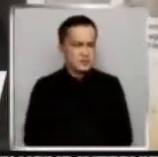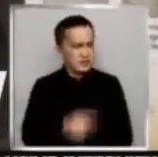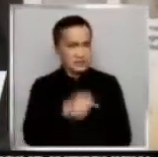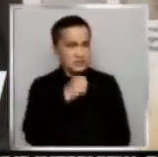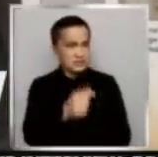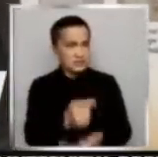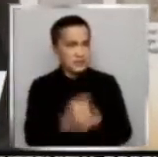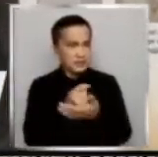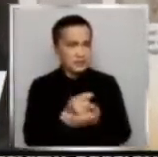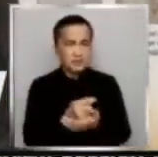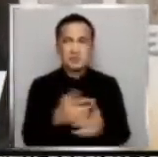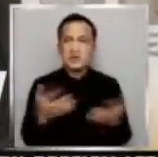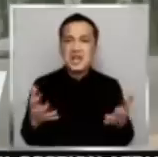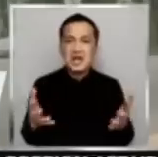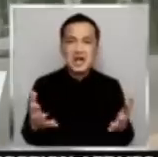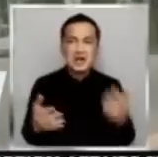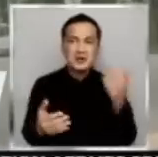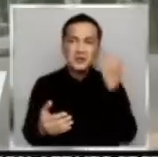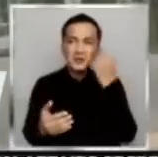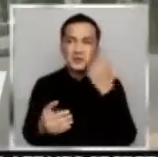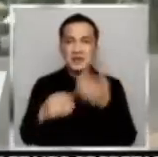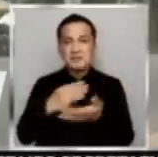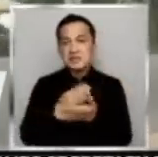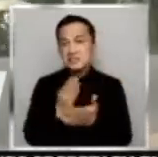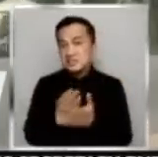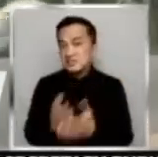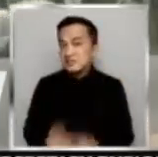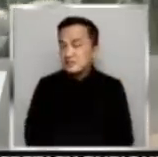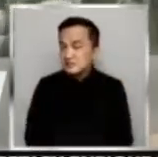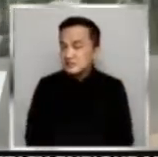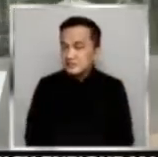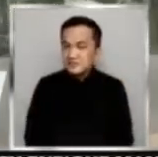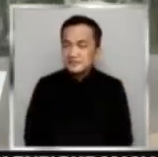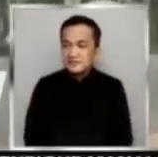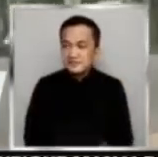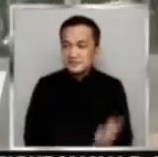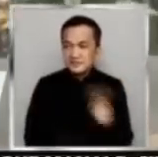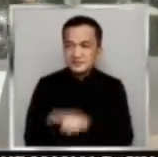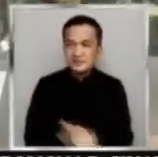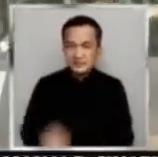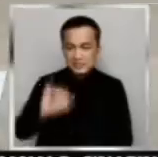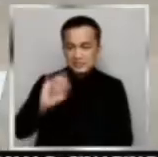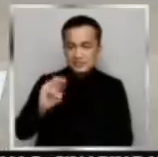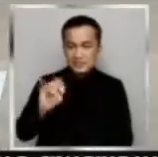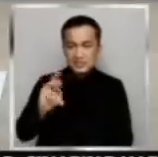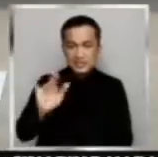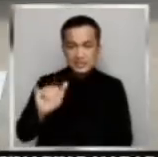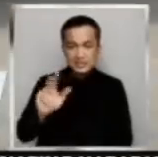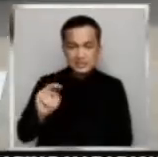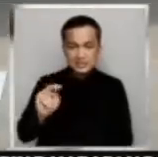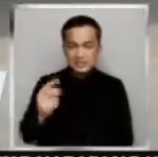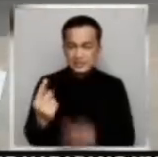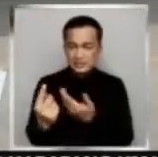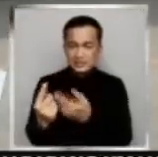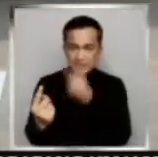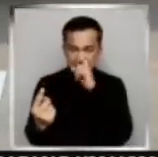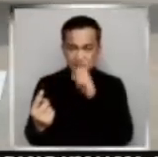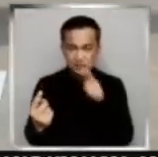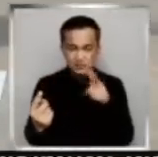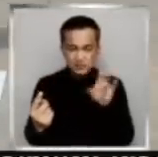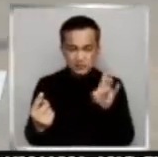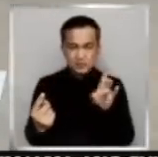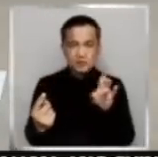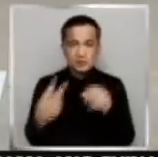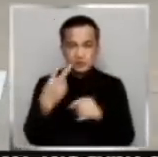Eh, ba't di ka nagpapaterap eh? Wala eh, kulang budget eh. Si Jenny Lynn nga na 27 years old lang at 2 taon pa lang na traffic